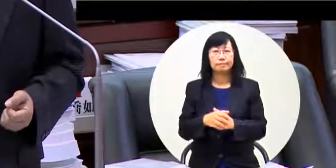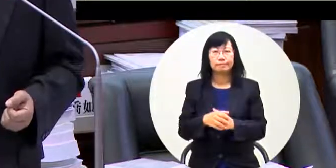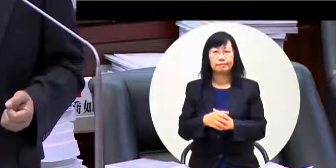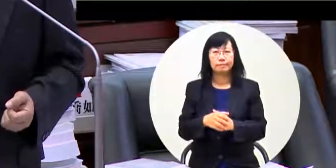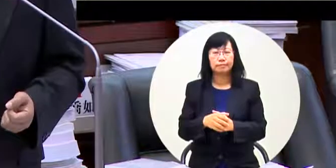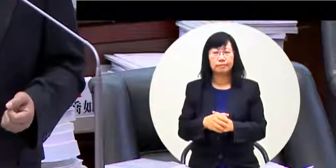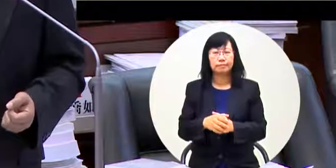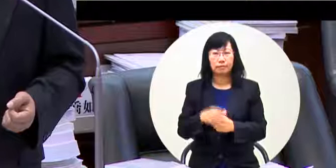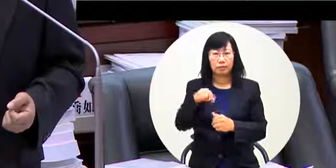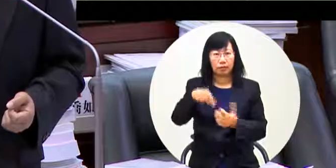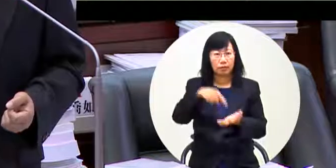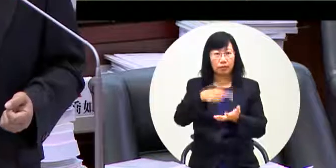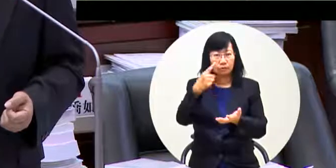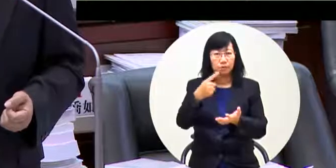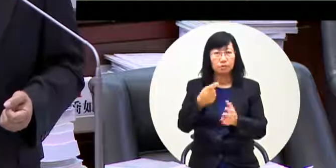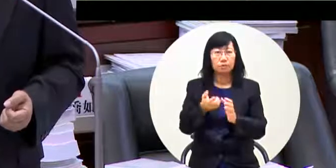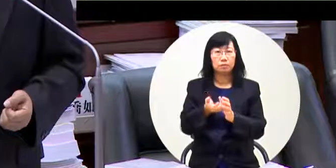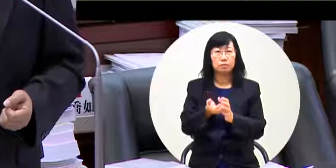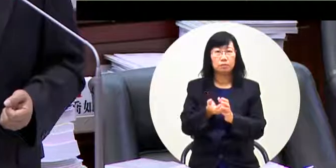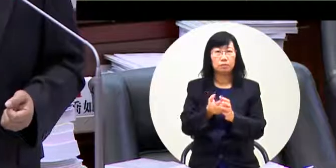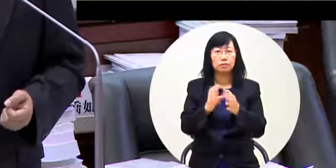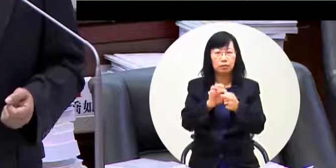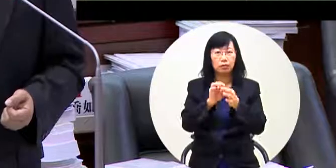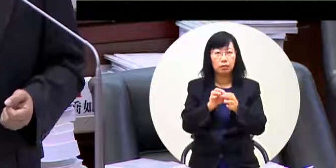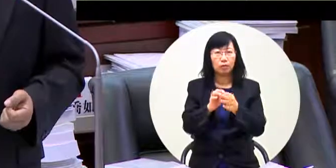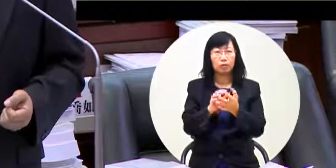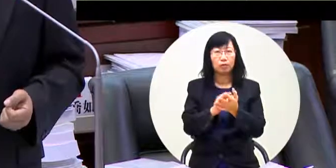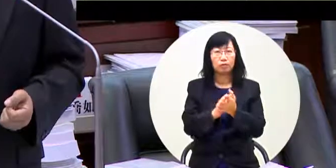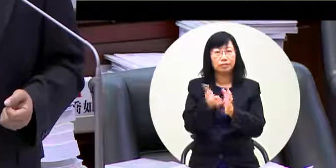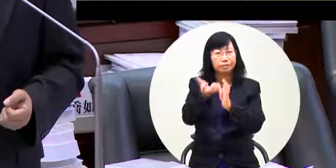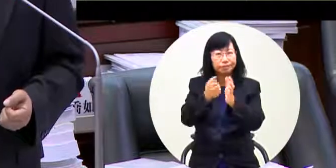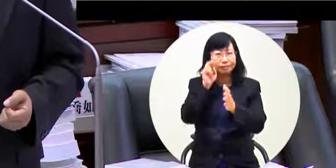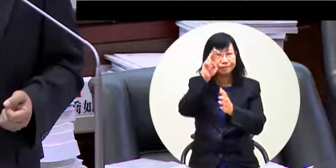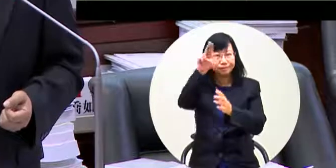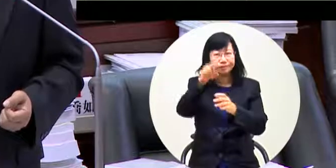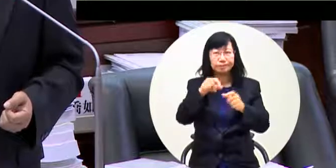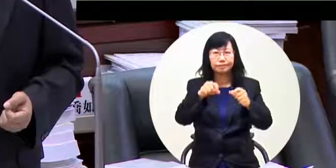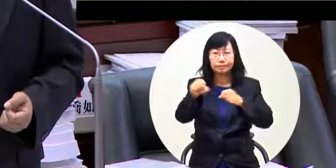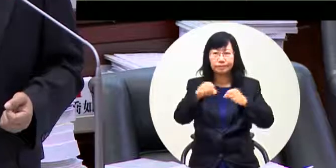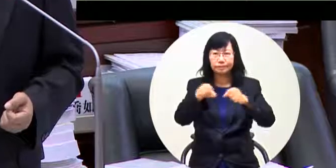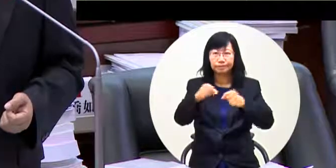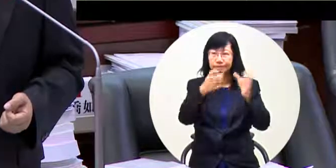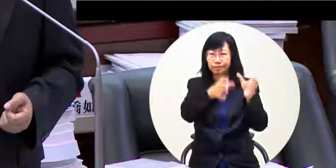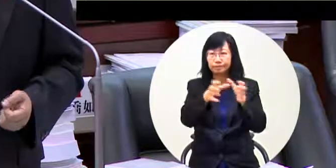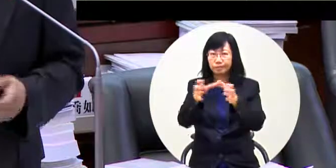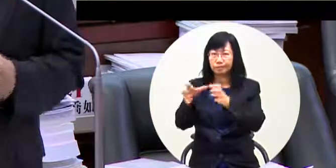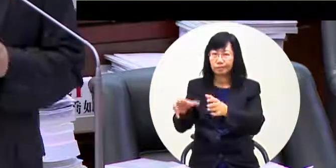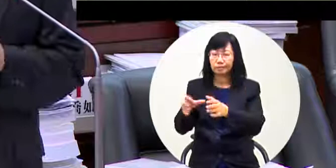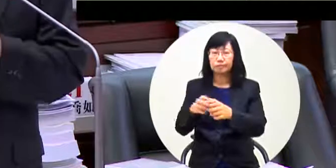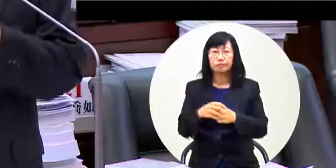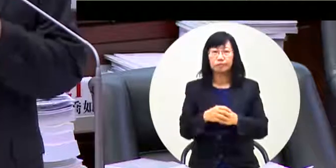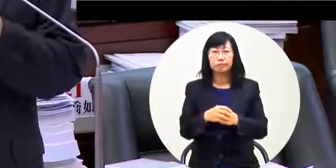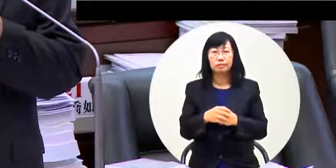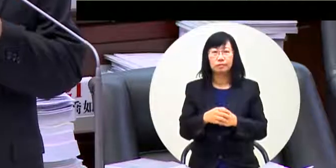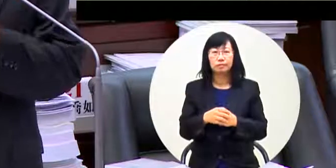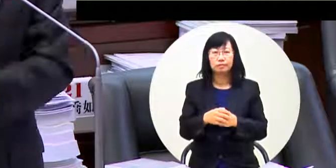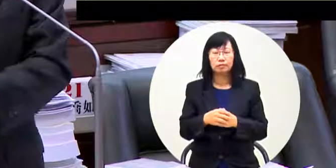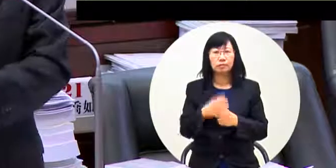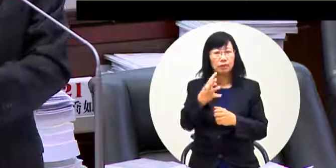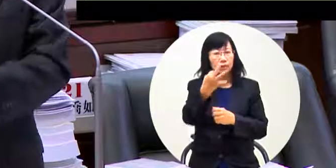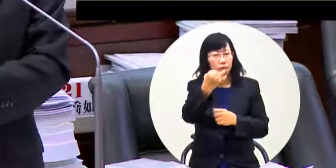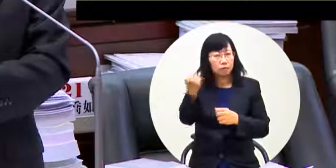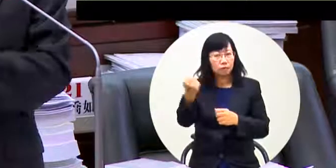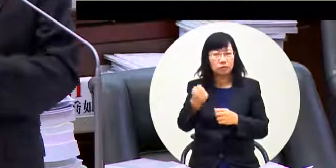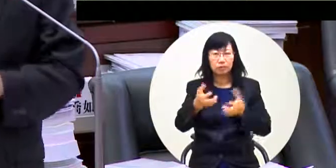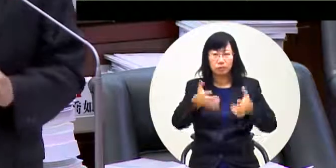瞻建设里面，我们也提到的包括几样的重大建设，包括我们的陆